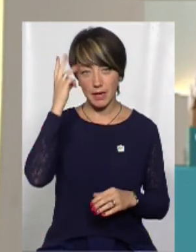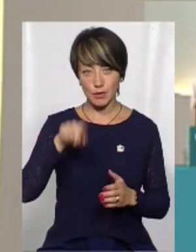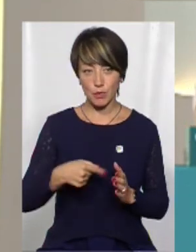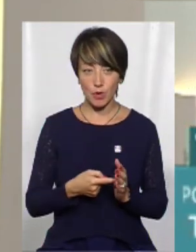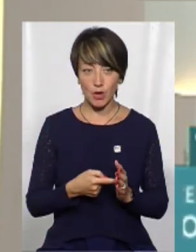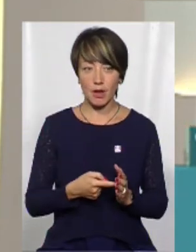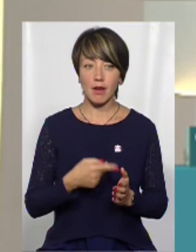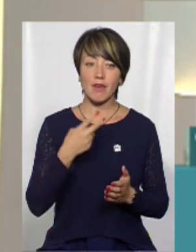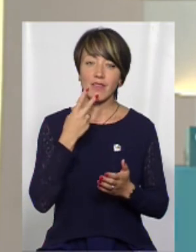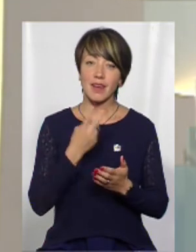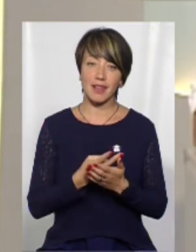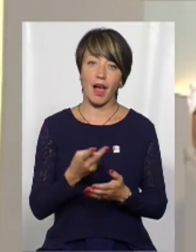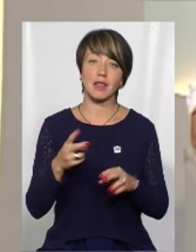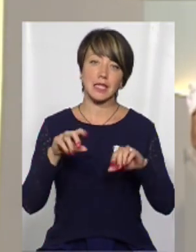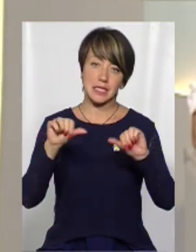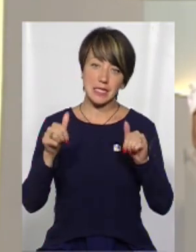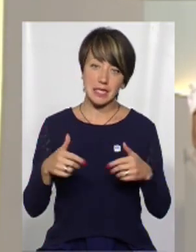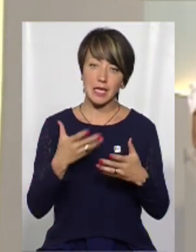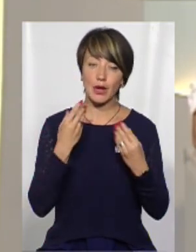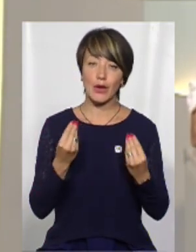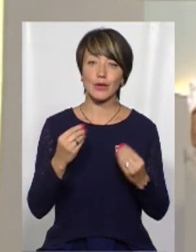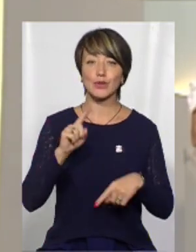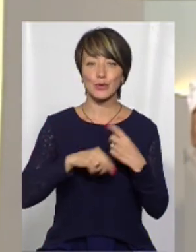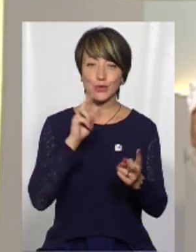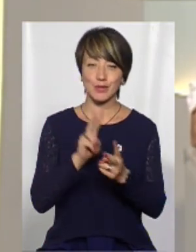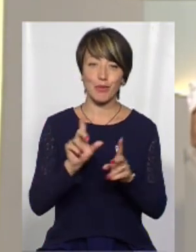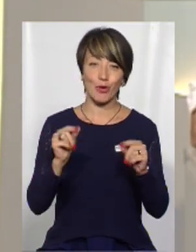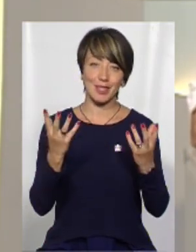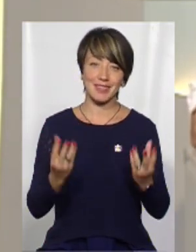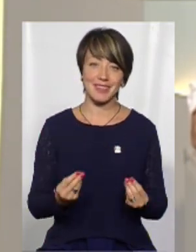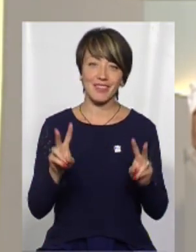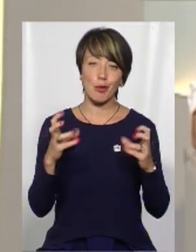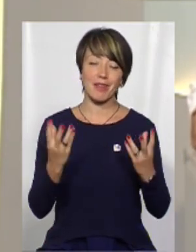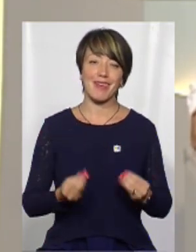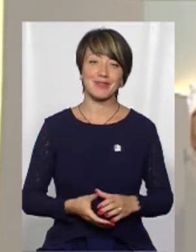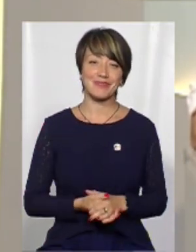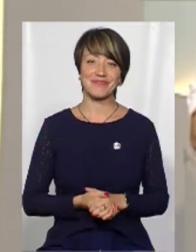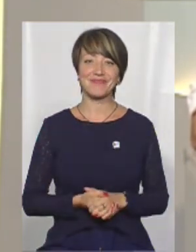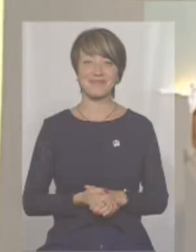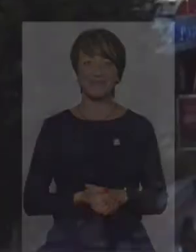Хмельницькому. Виглядайте стильно та до зустрічі у понеділок в темі дня.